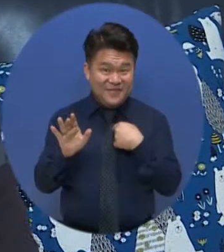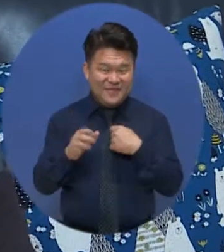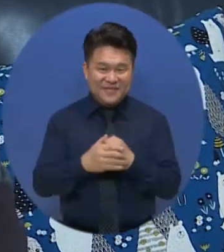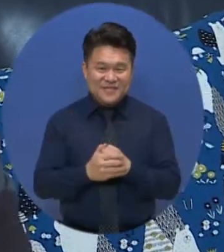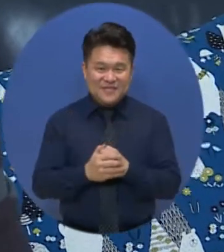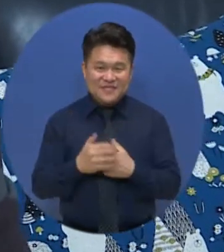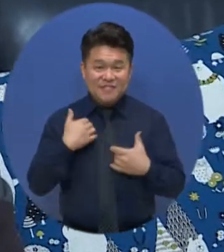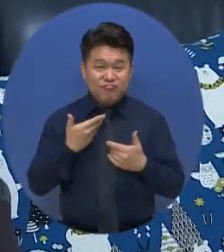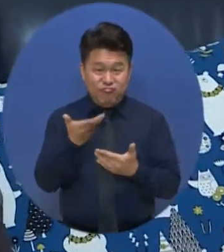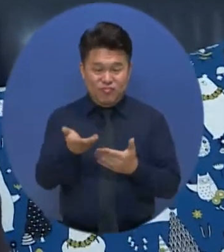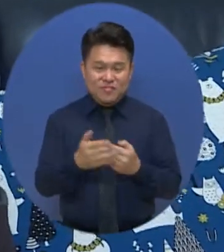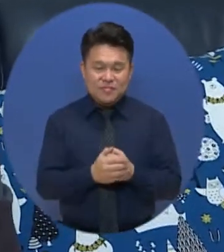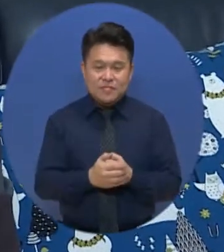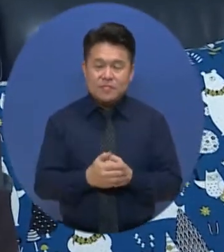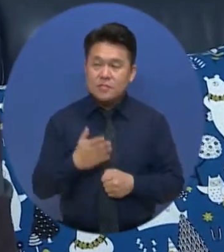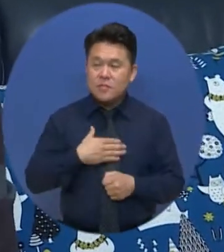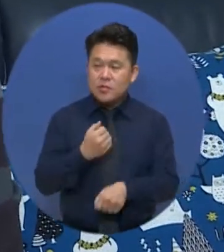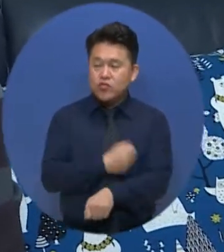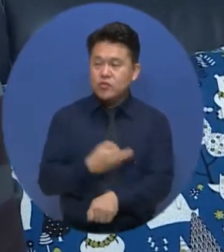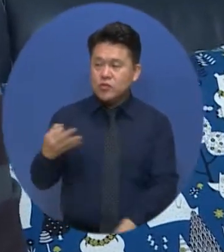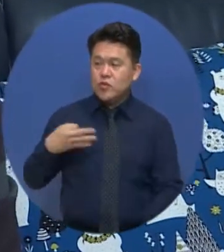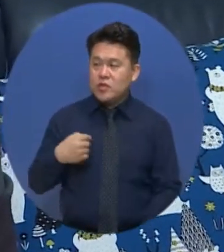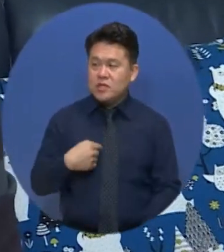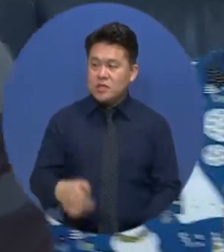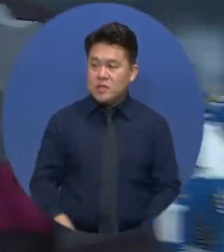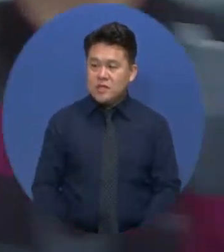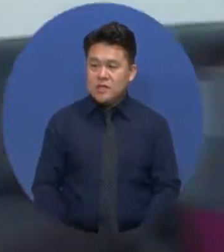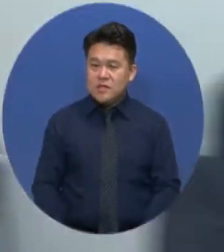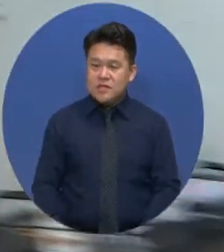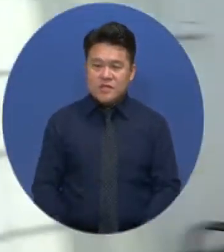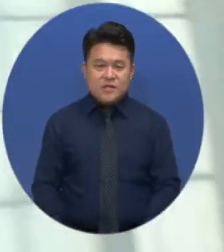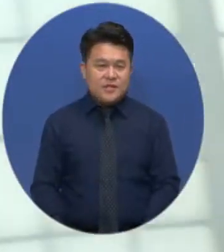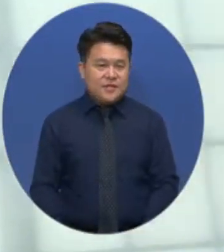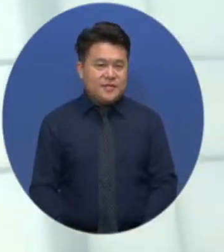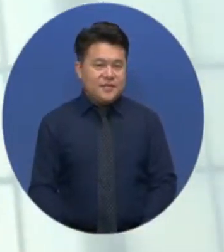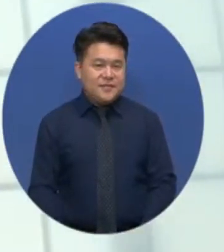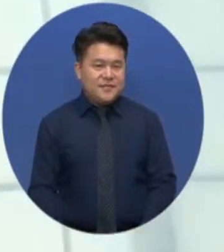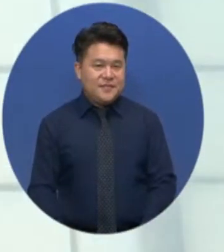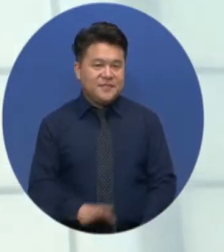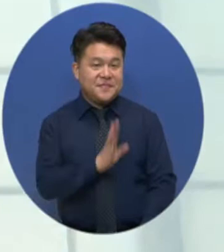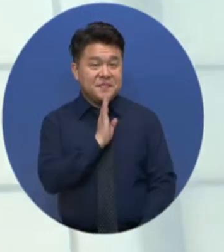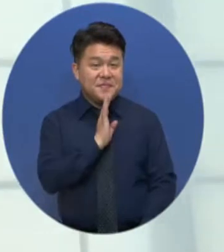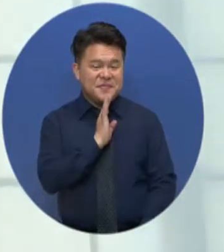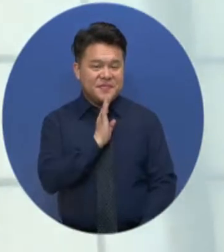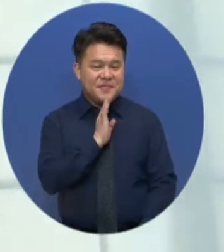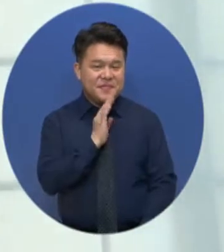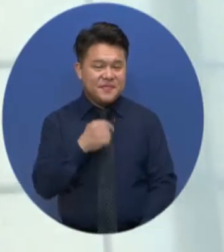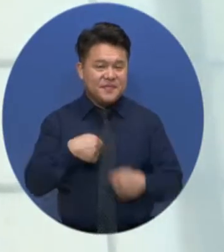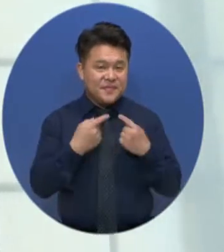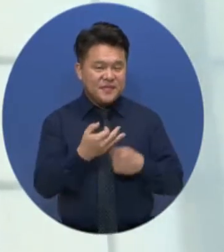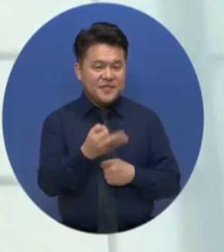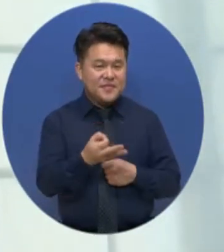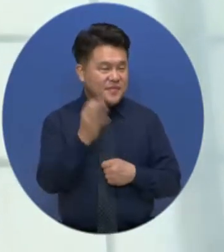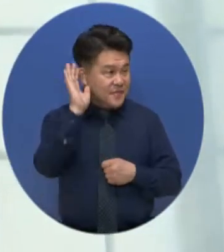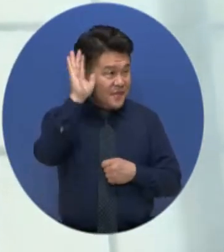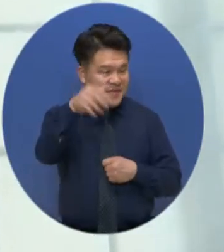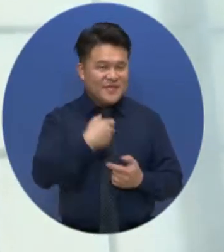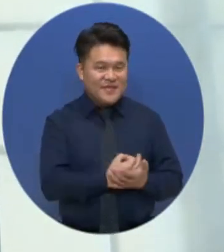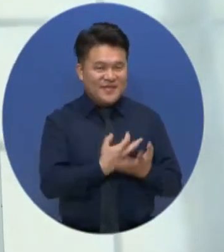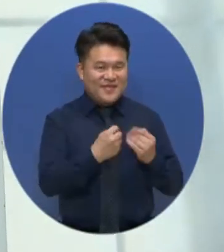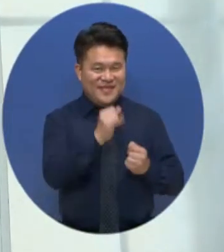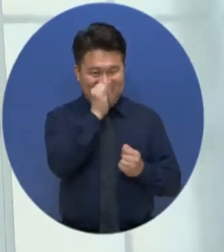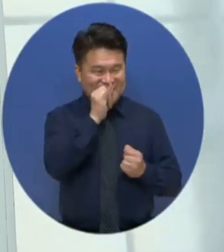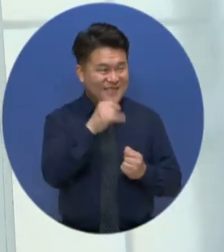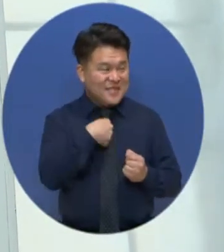너무 재미있게 해주잖아. 네. 그럼 아빠도 수업을 줘야지. 아, 그러니까. 훈련비 나중에